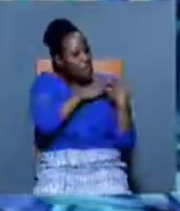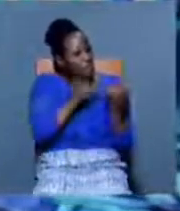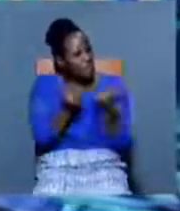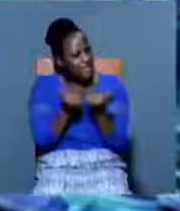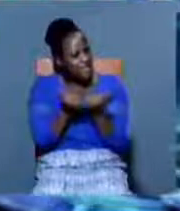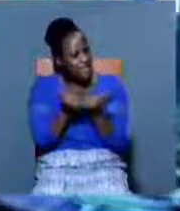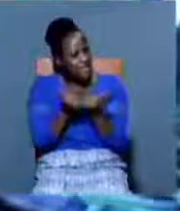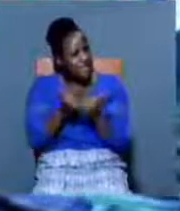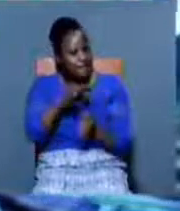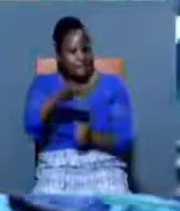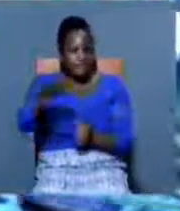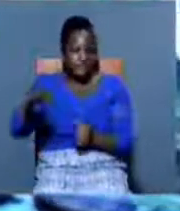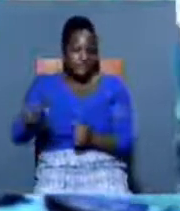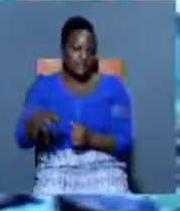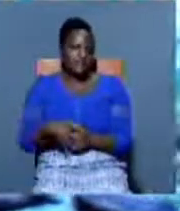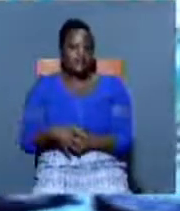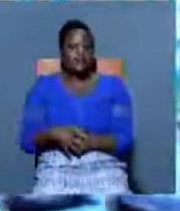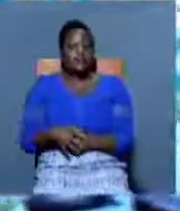mkeo kuishi.